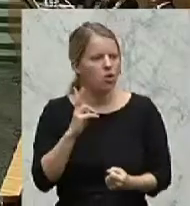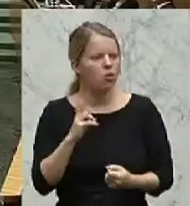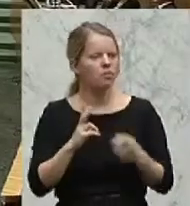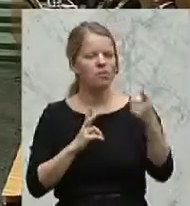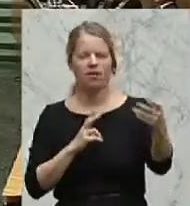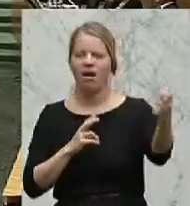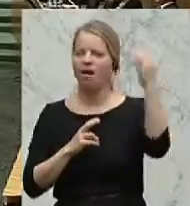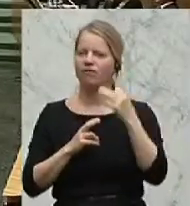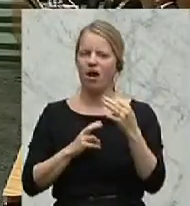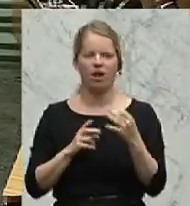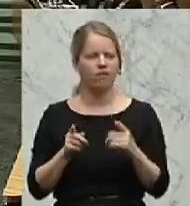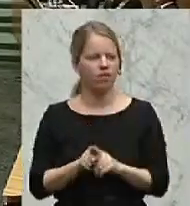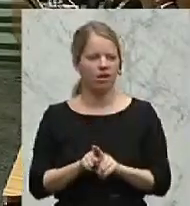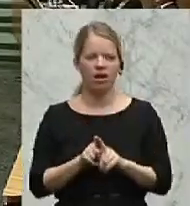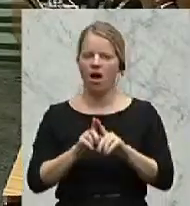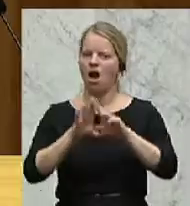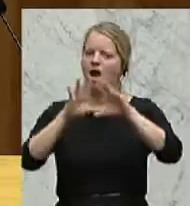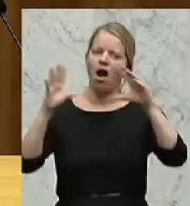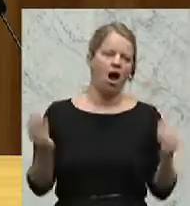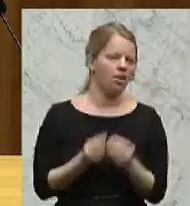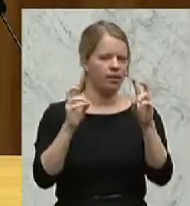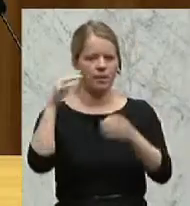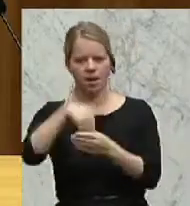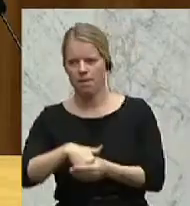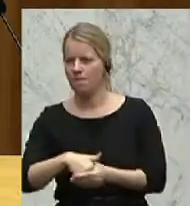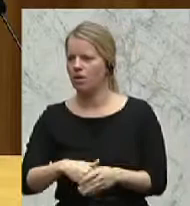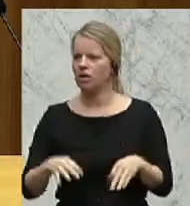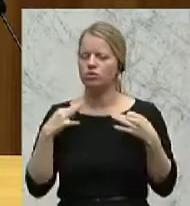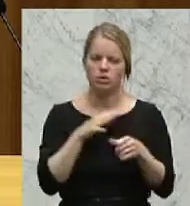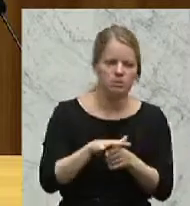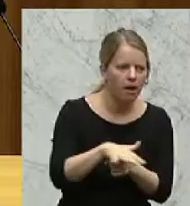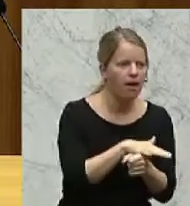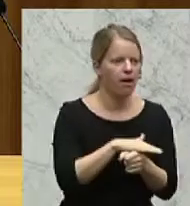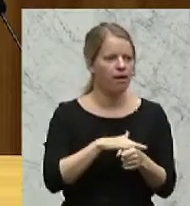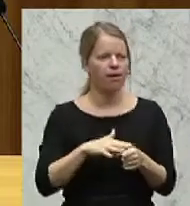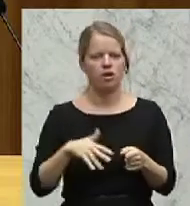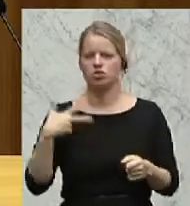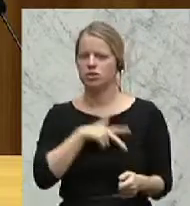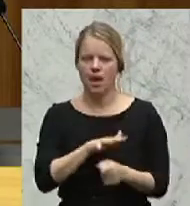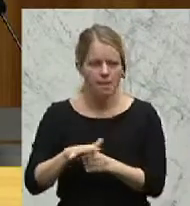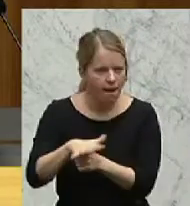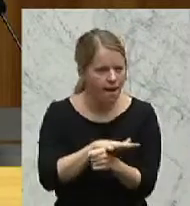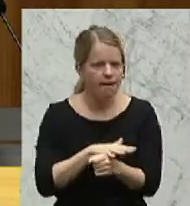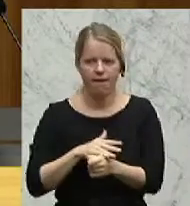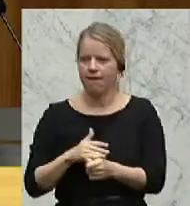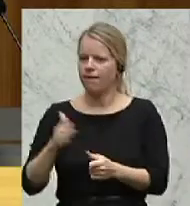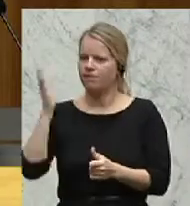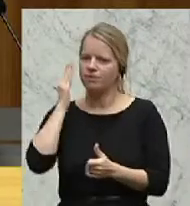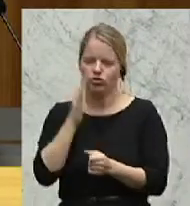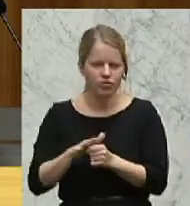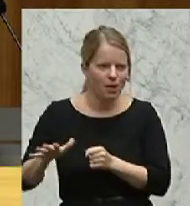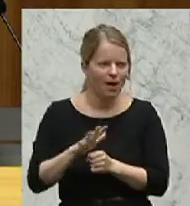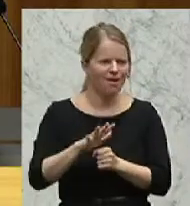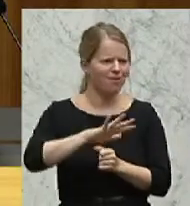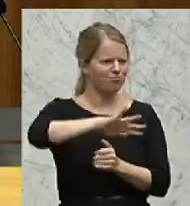das eine Anfrage, die sozusagen allumfassend ist. Es sind ja Fragen aus dem Gesundheitsbereich, es sind Fragen aus dem Sozialbereich, es sind Fragen aus dem